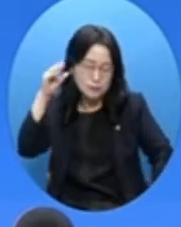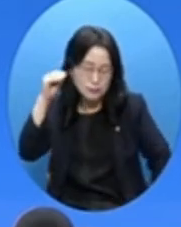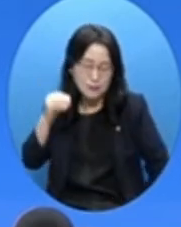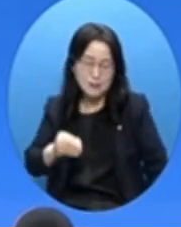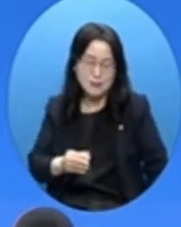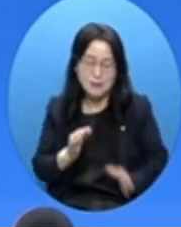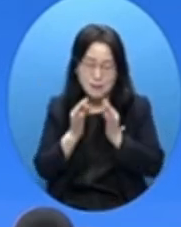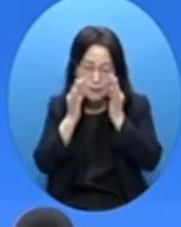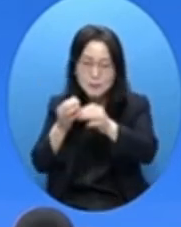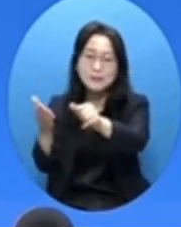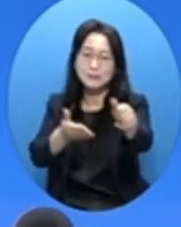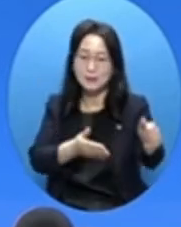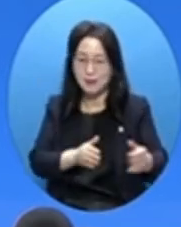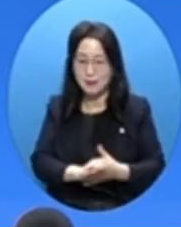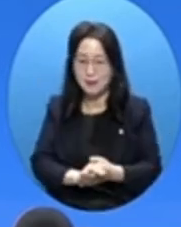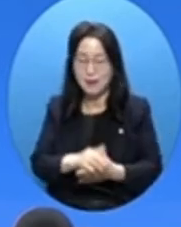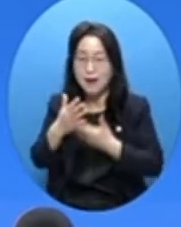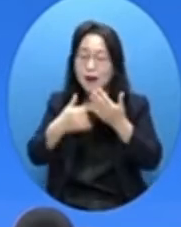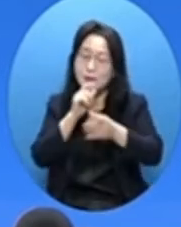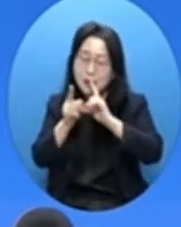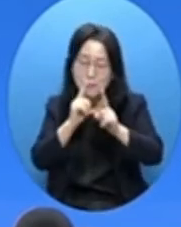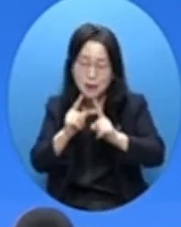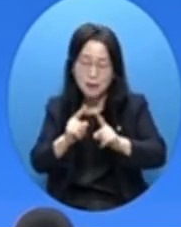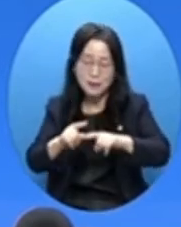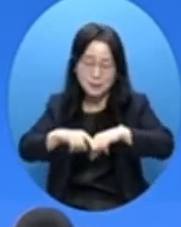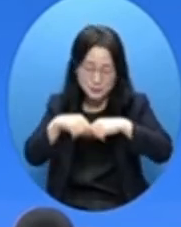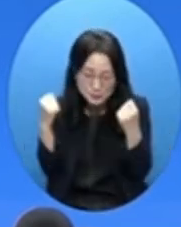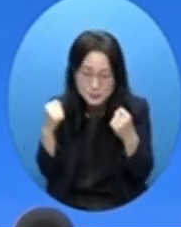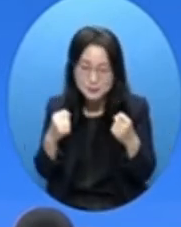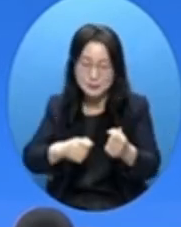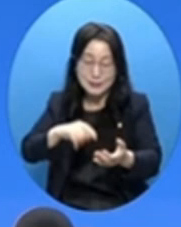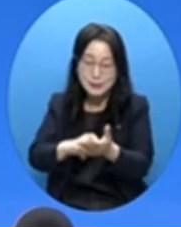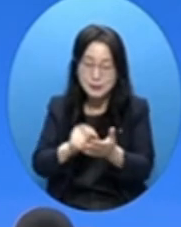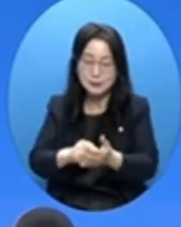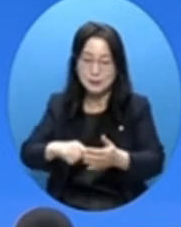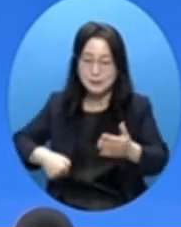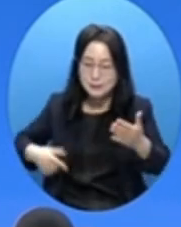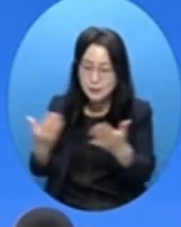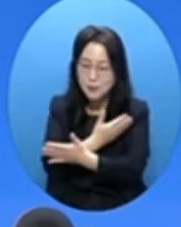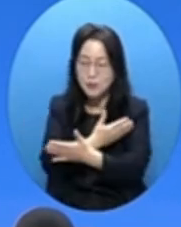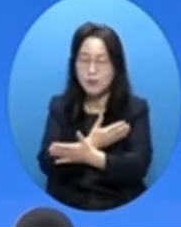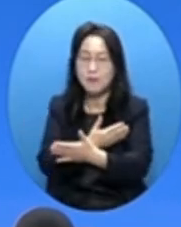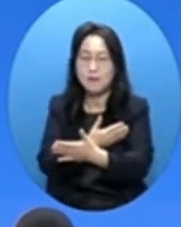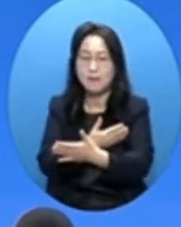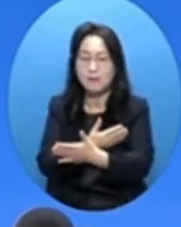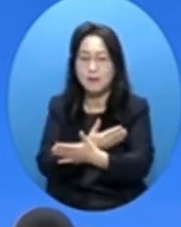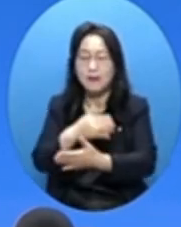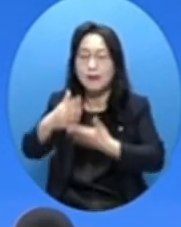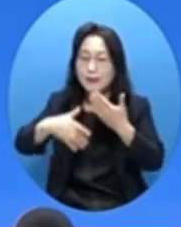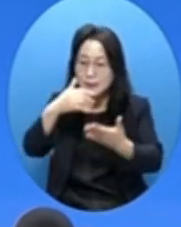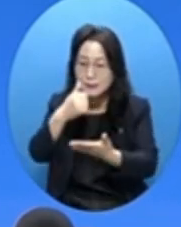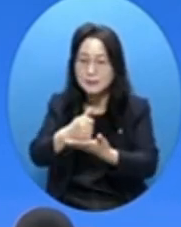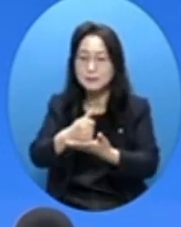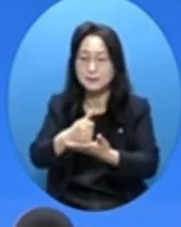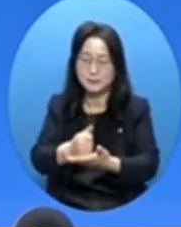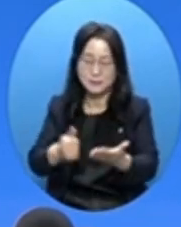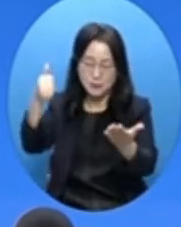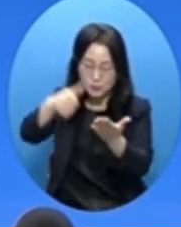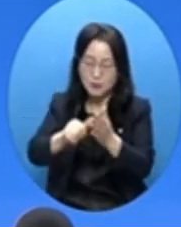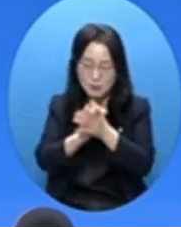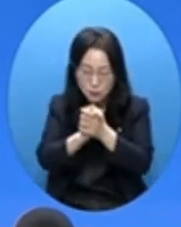것입니다 할멈 접어들었을 때 즉시 잘못될 것을 얘기하고 돌이켜 1 앞에 엎드려